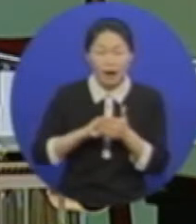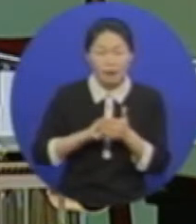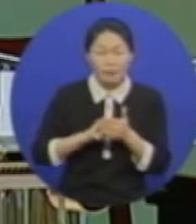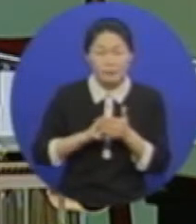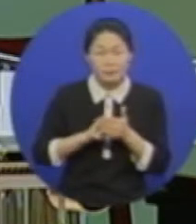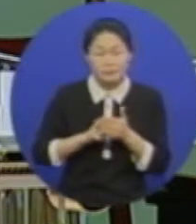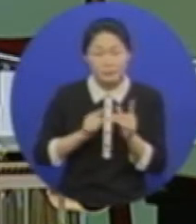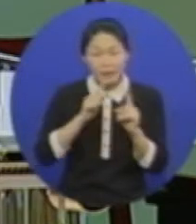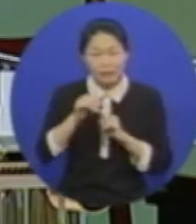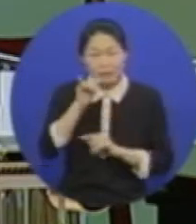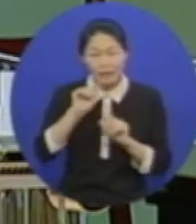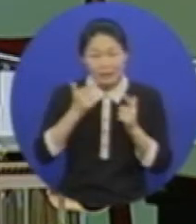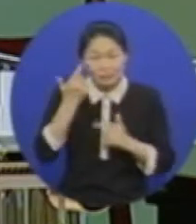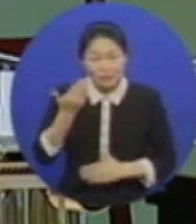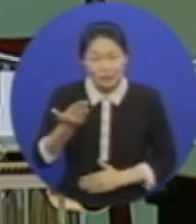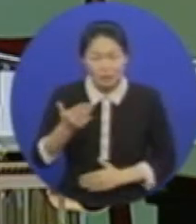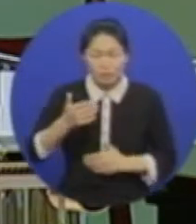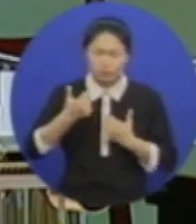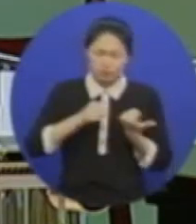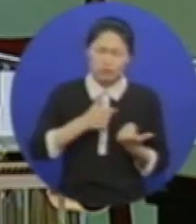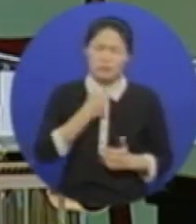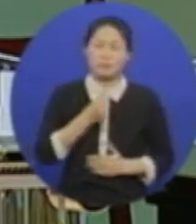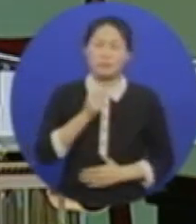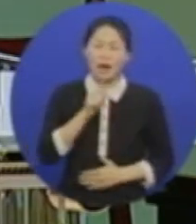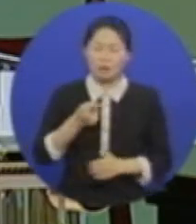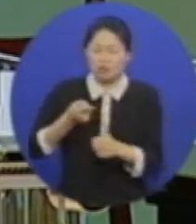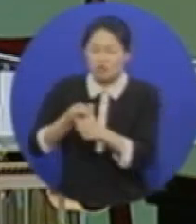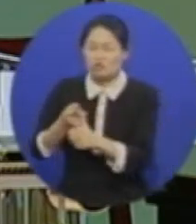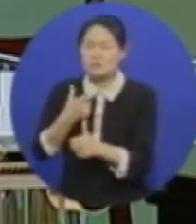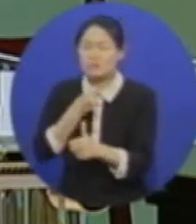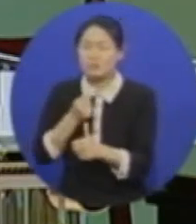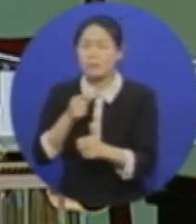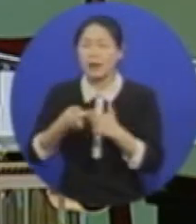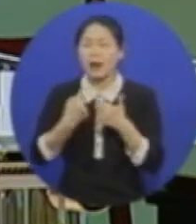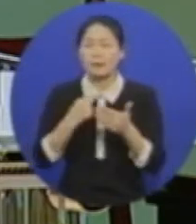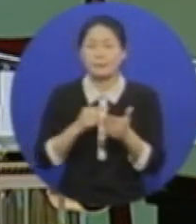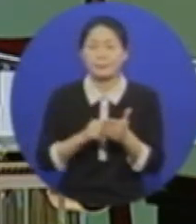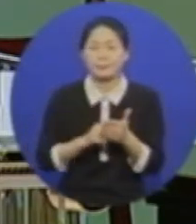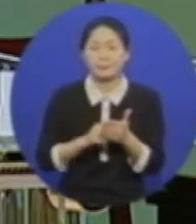아닌가요 죽고 싶은 마음 죽이고 싶은 마음